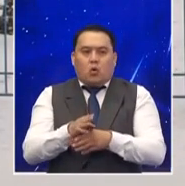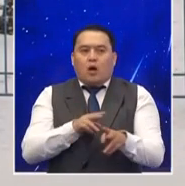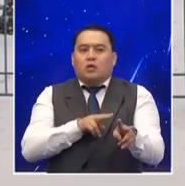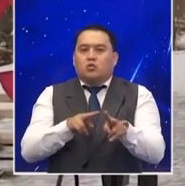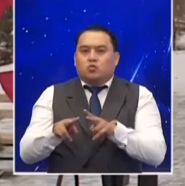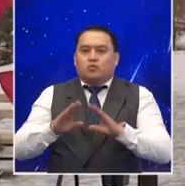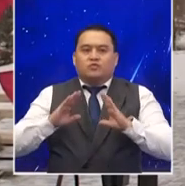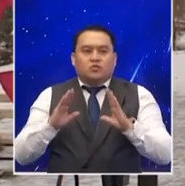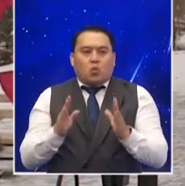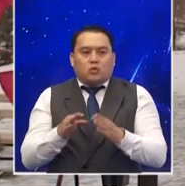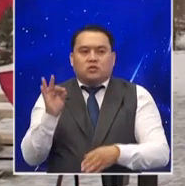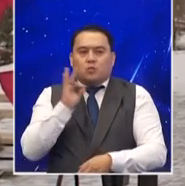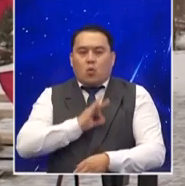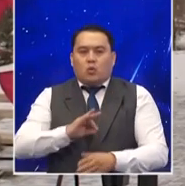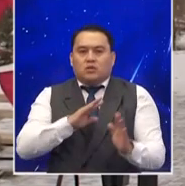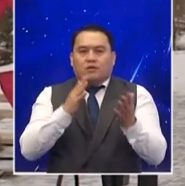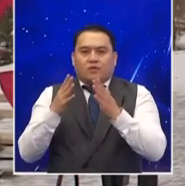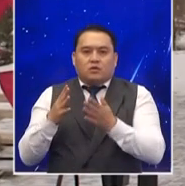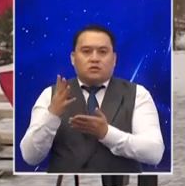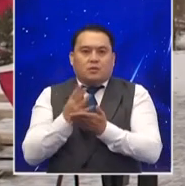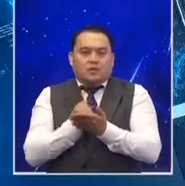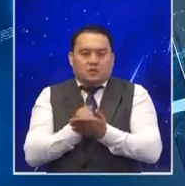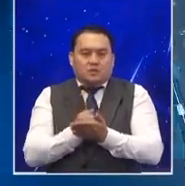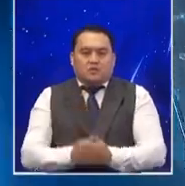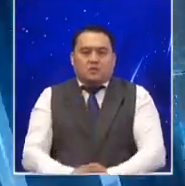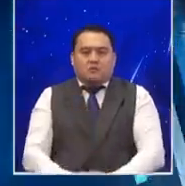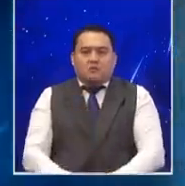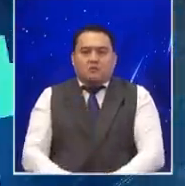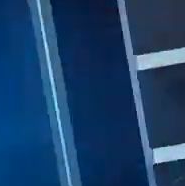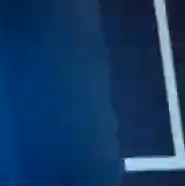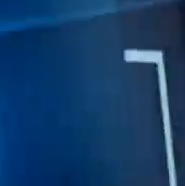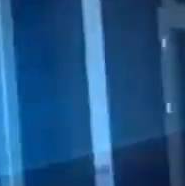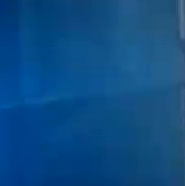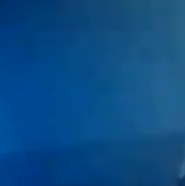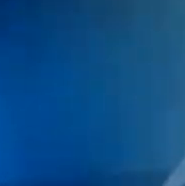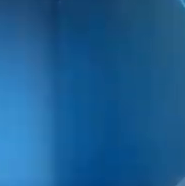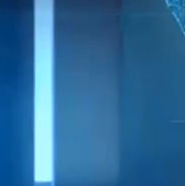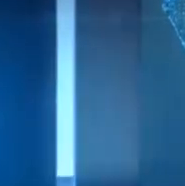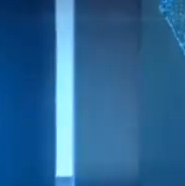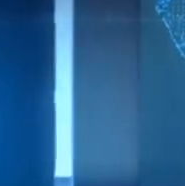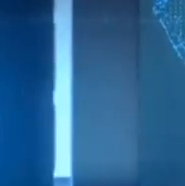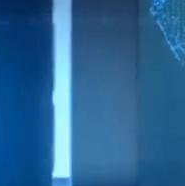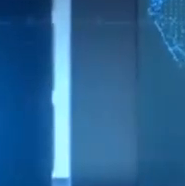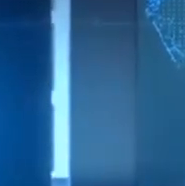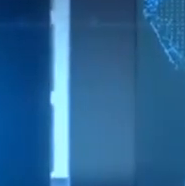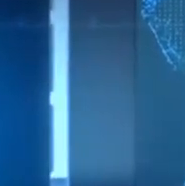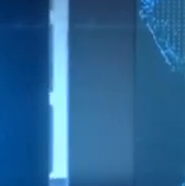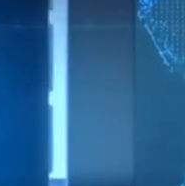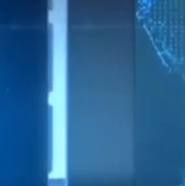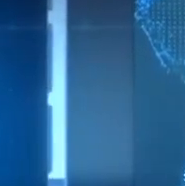контроля за состоянием и использованием лесных ресурсов в регионе. Дамир Анитов, Жатлан Джинкенже, телеканал ЖИЦУ.